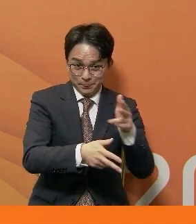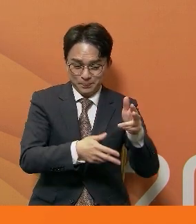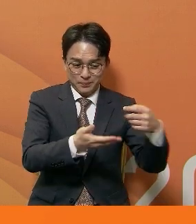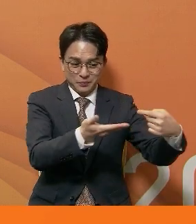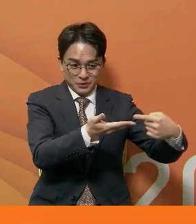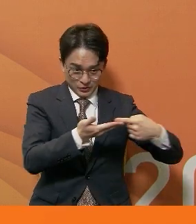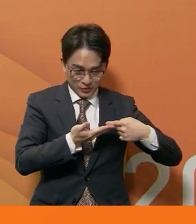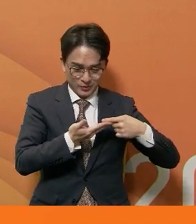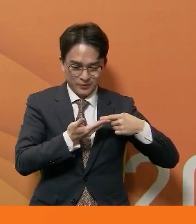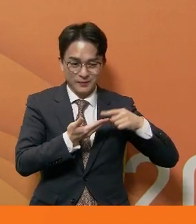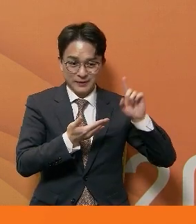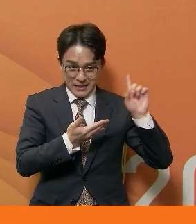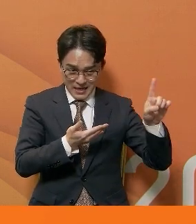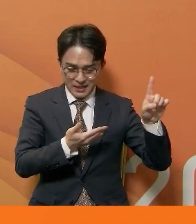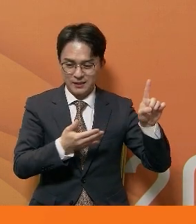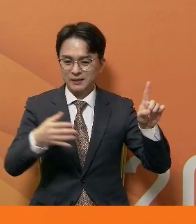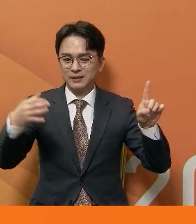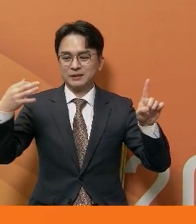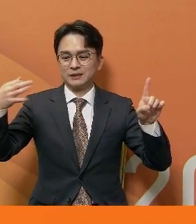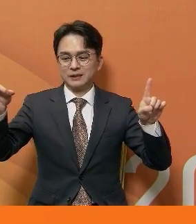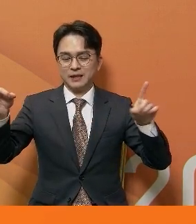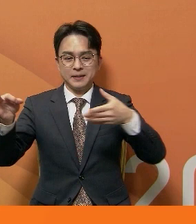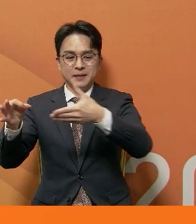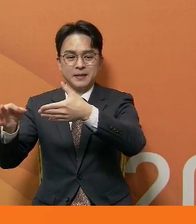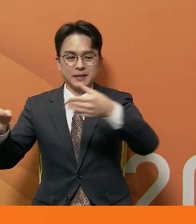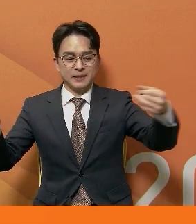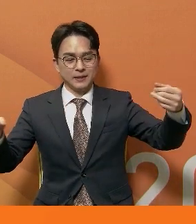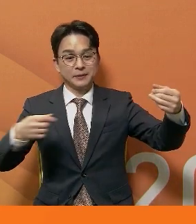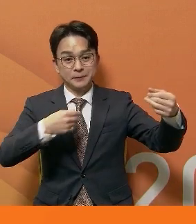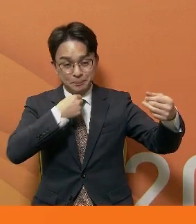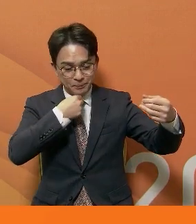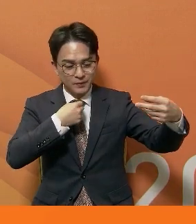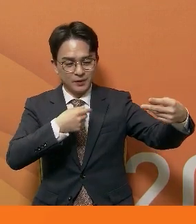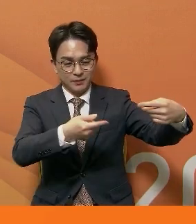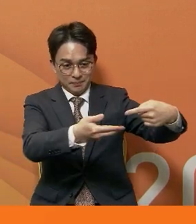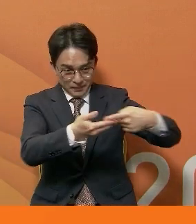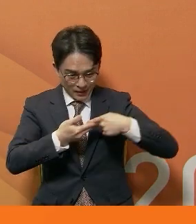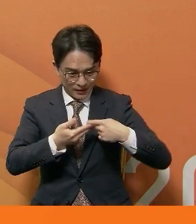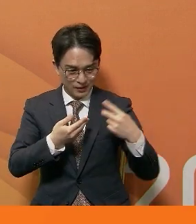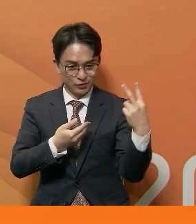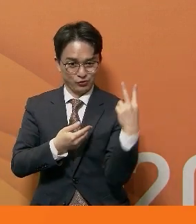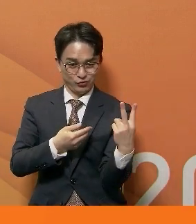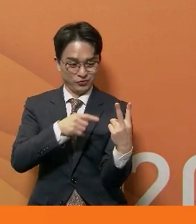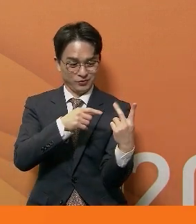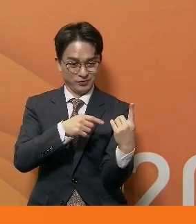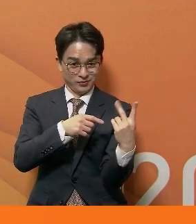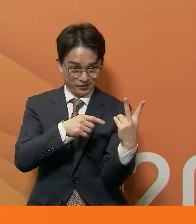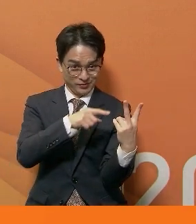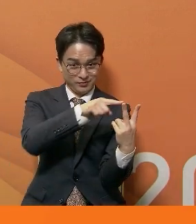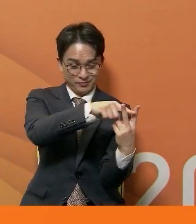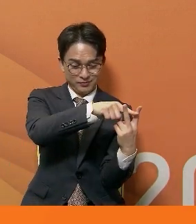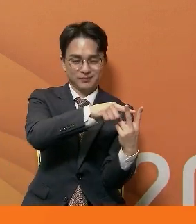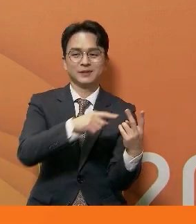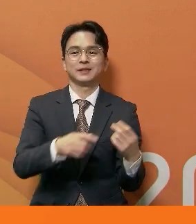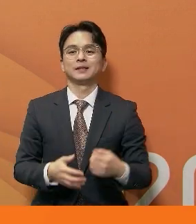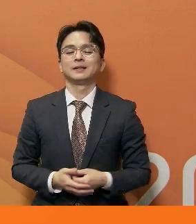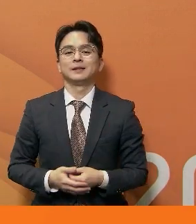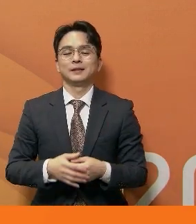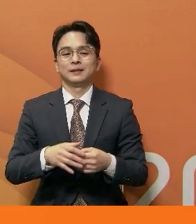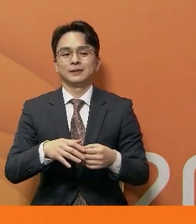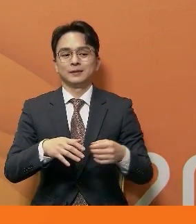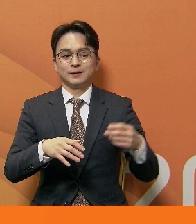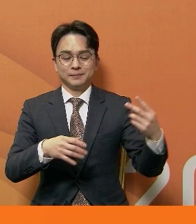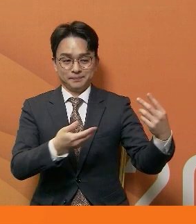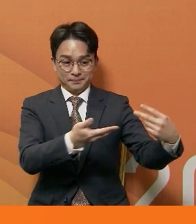되거든요 그러면 금융단이 넘어오면 우선 그 콘텐츠 기업의 프로젝트에 지금 진행 상황을